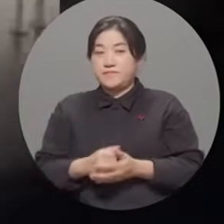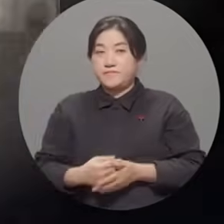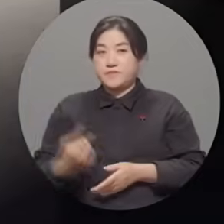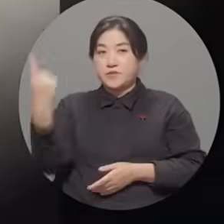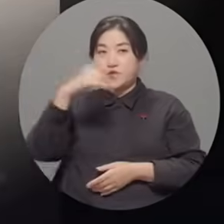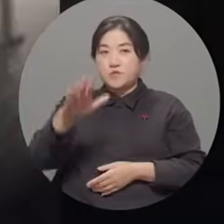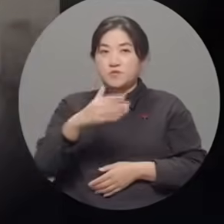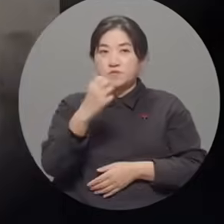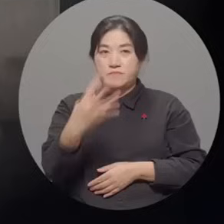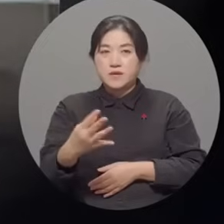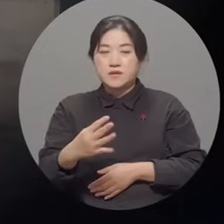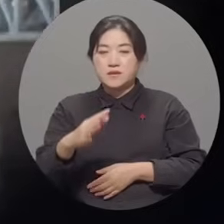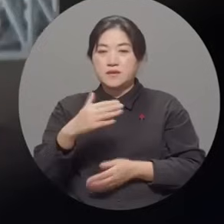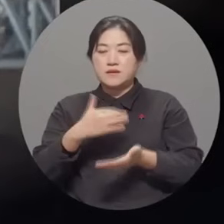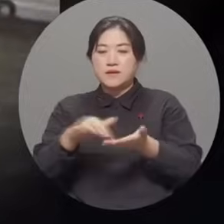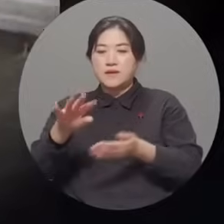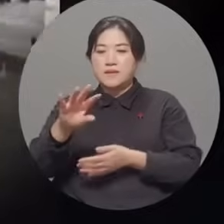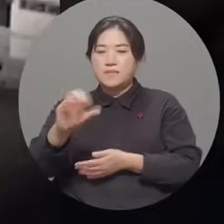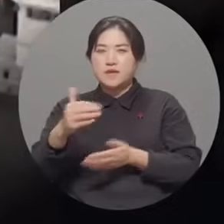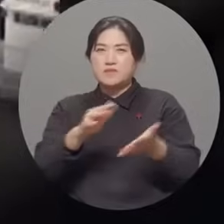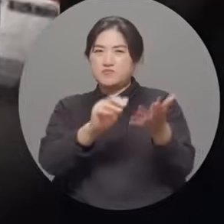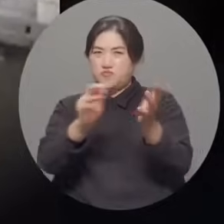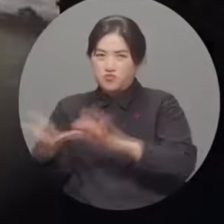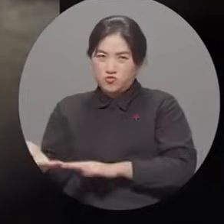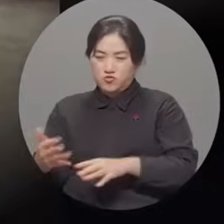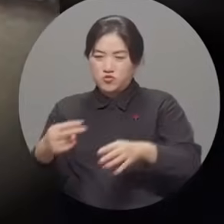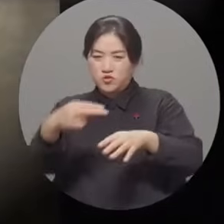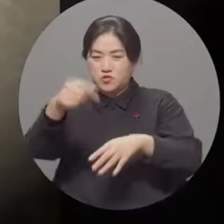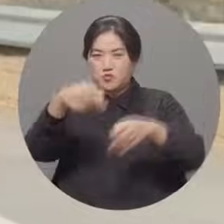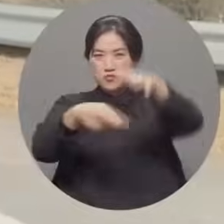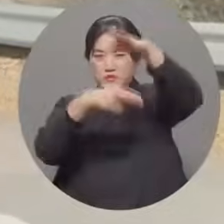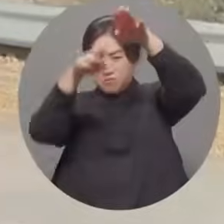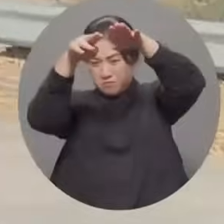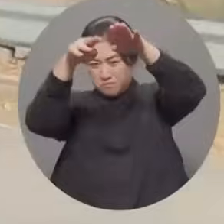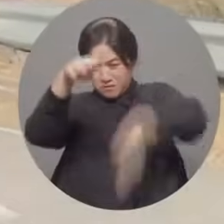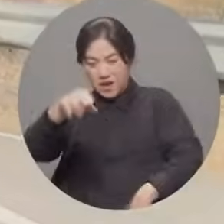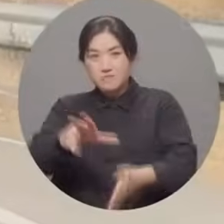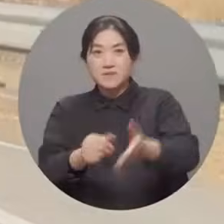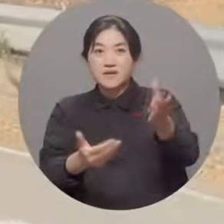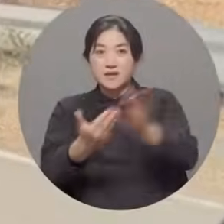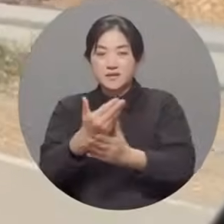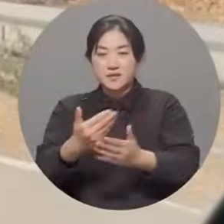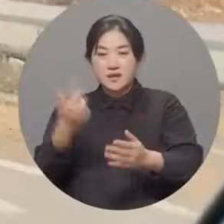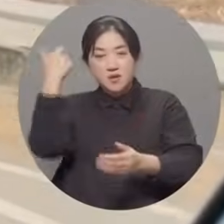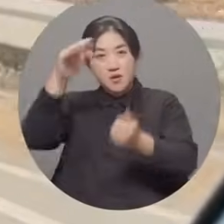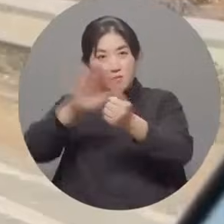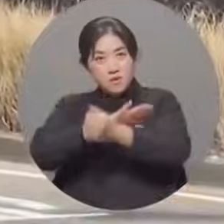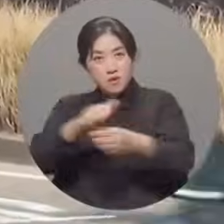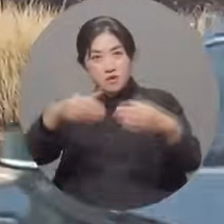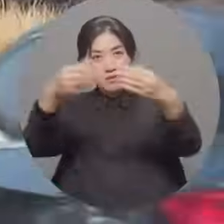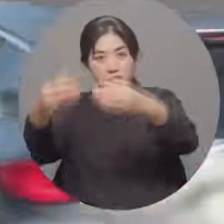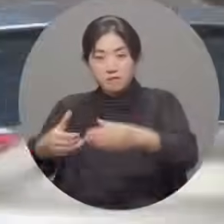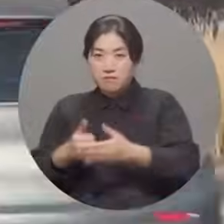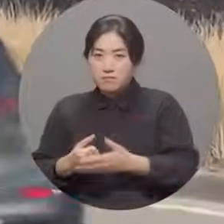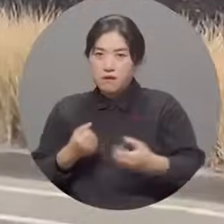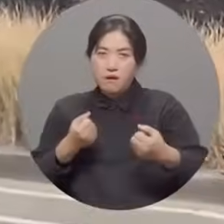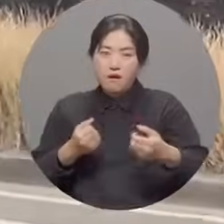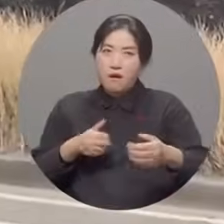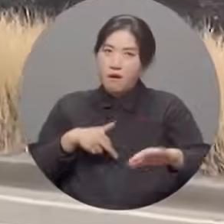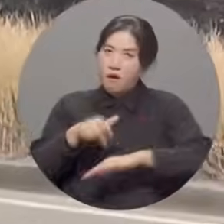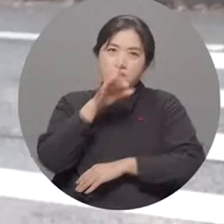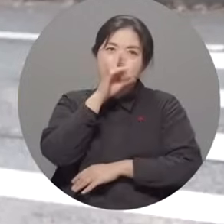1994년 49명의 사상자가 발생한 성수대교 붕괴 참사. 위령비가 세워졌는데 접근 자체가 쉽지 않습니다.